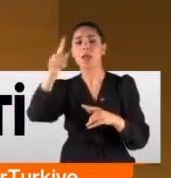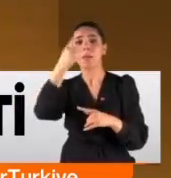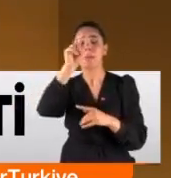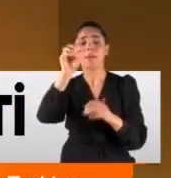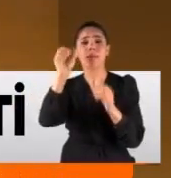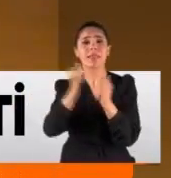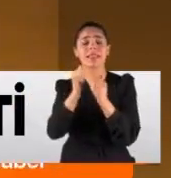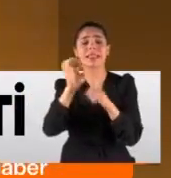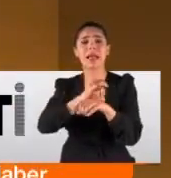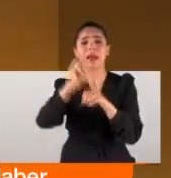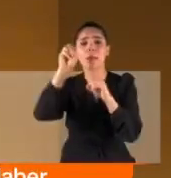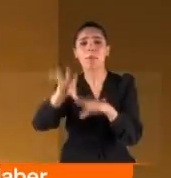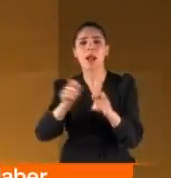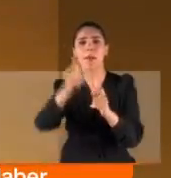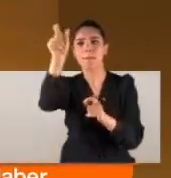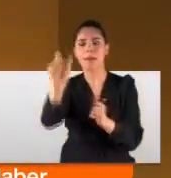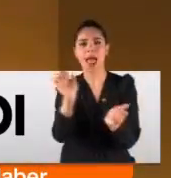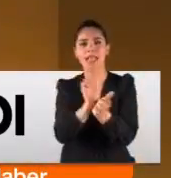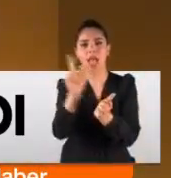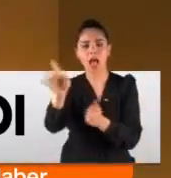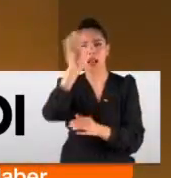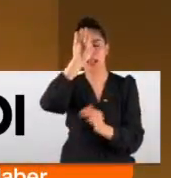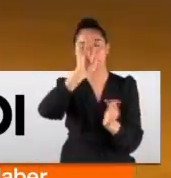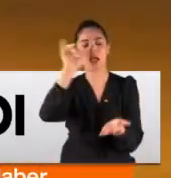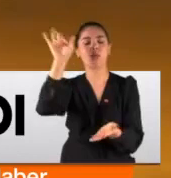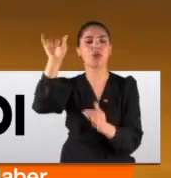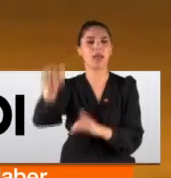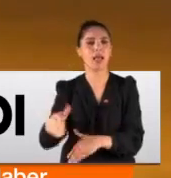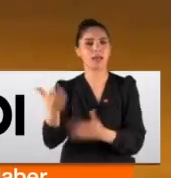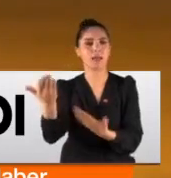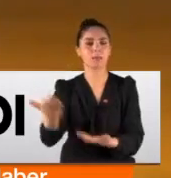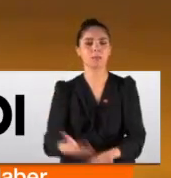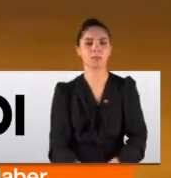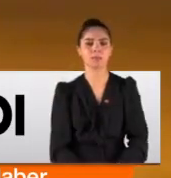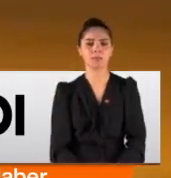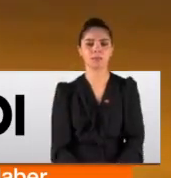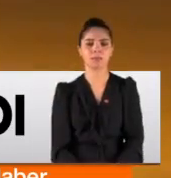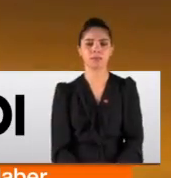yanından ayrılmayan Berat Albayrak ve ailesi İstanbul'a ulaştı.